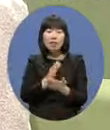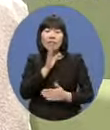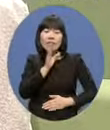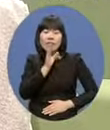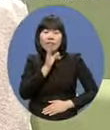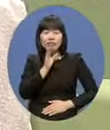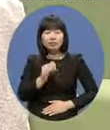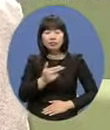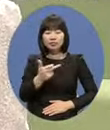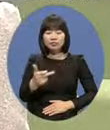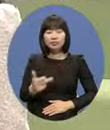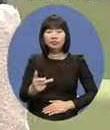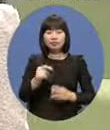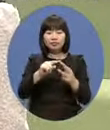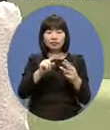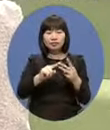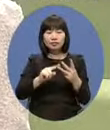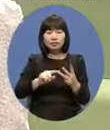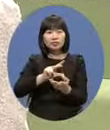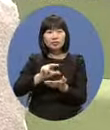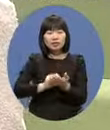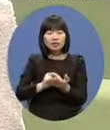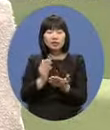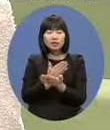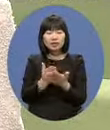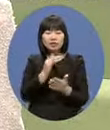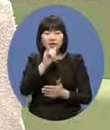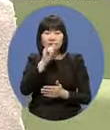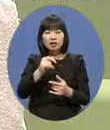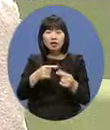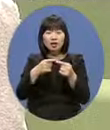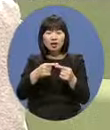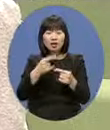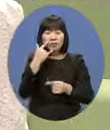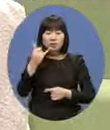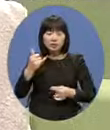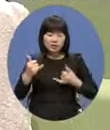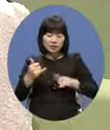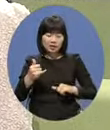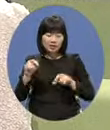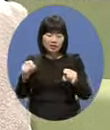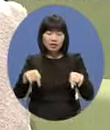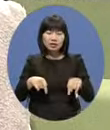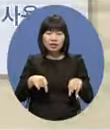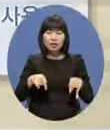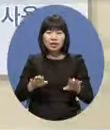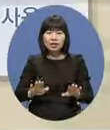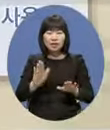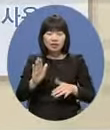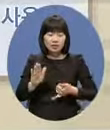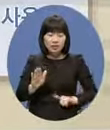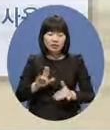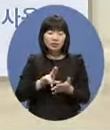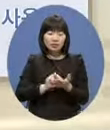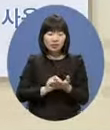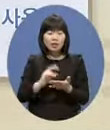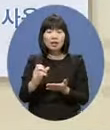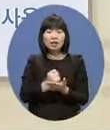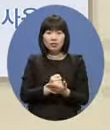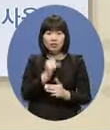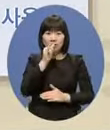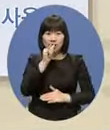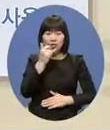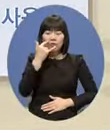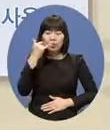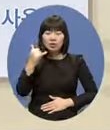그래서 크게 이제 세 가지의 문제로 나눌 수가 있는데 첫 번째 부모 자녀 관계 같은 경우에 자녀가 문제를 가졌을 때